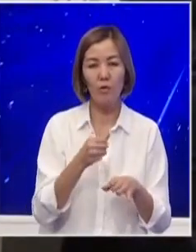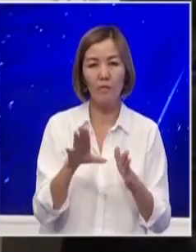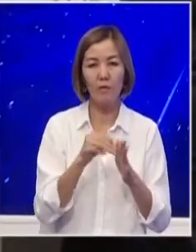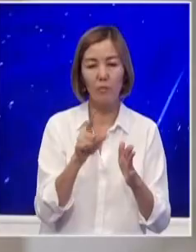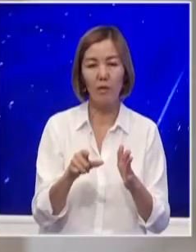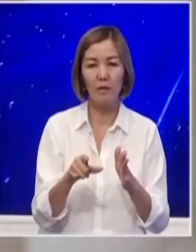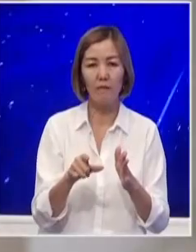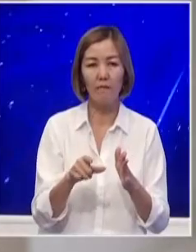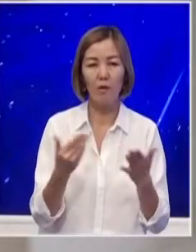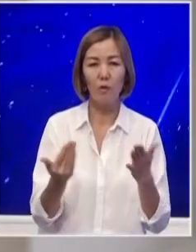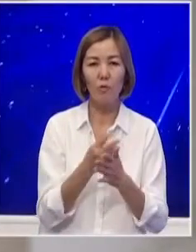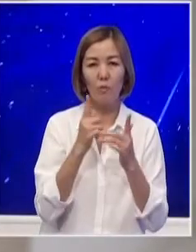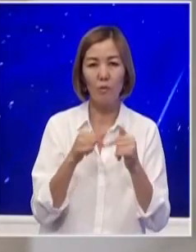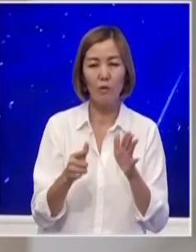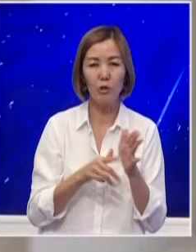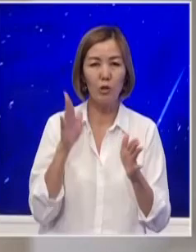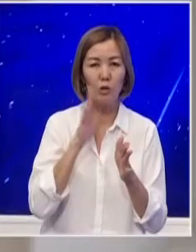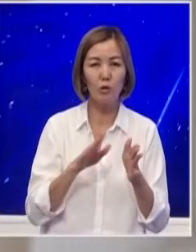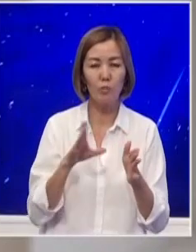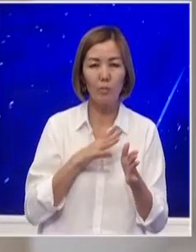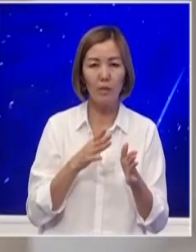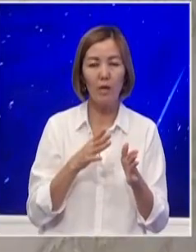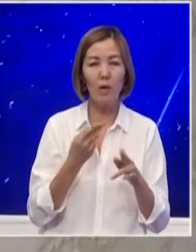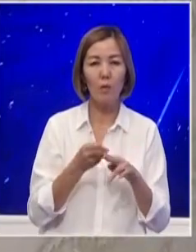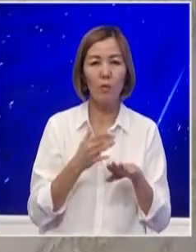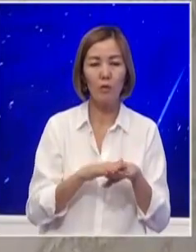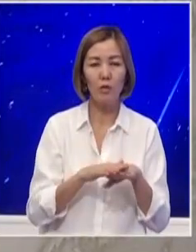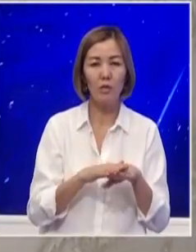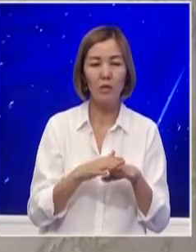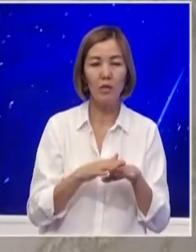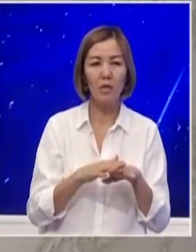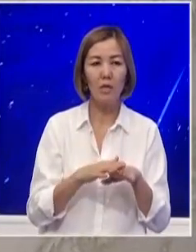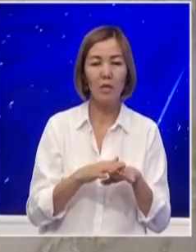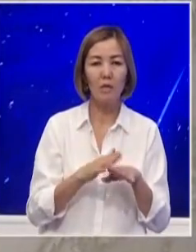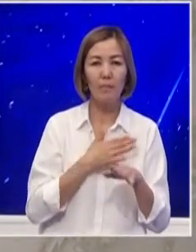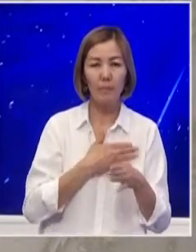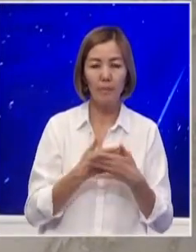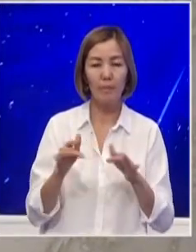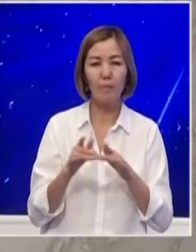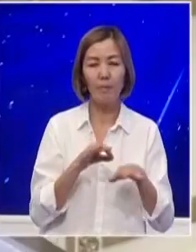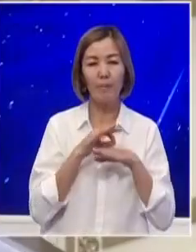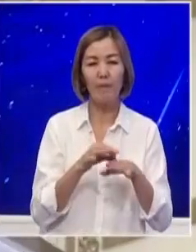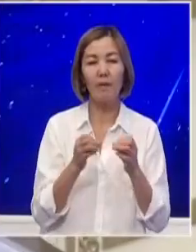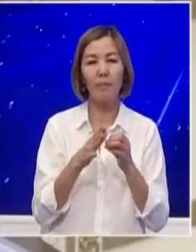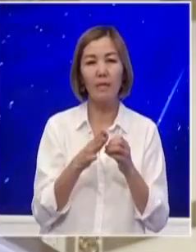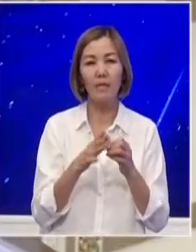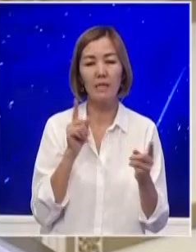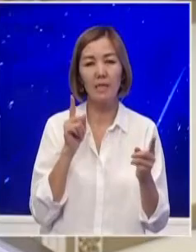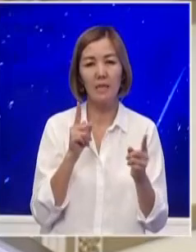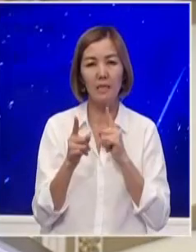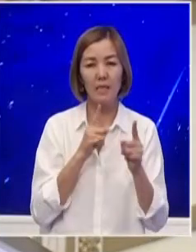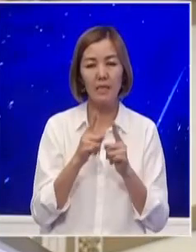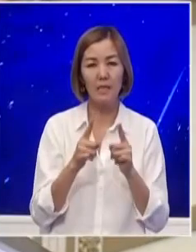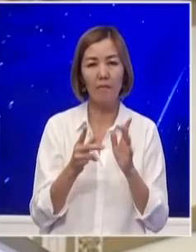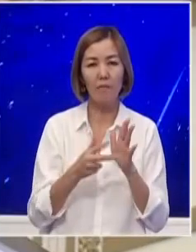депутатов Маслихата новообразованной области ЖТСУ был плодотворным и весьма насыщенным. За короткий период было проведено 15 сессий 7